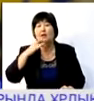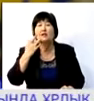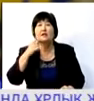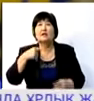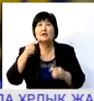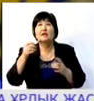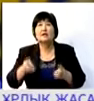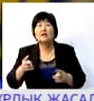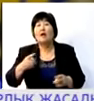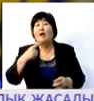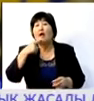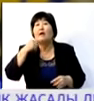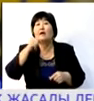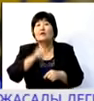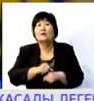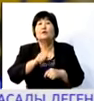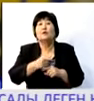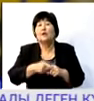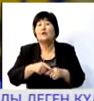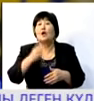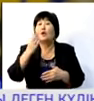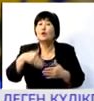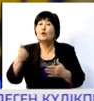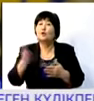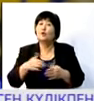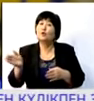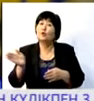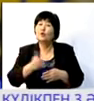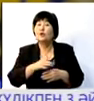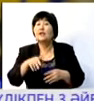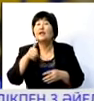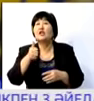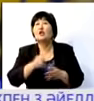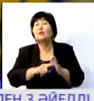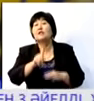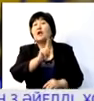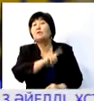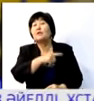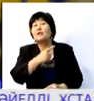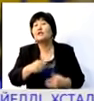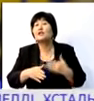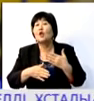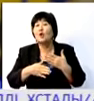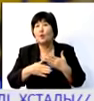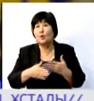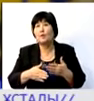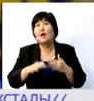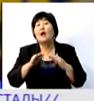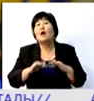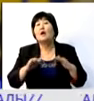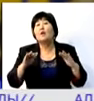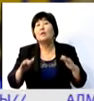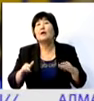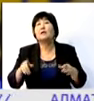шалдығады. Тұтығудың жағы жою жолдары ол ең бастапқысы медициналық көмек. Баланы